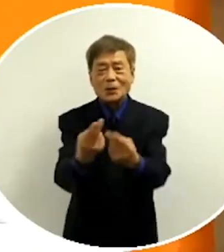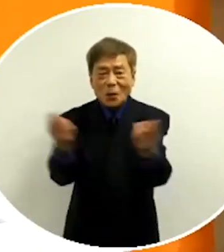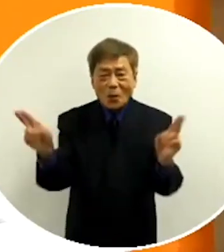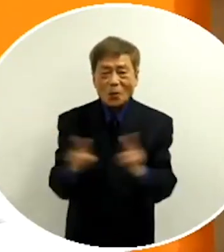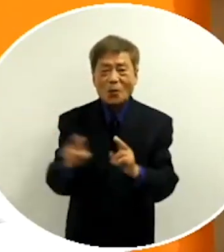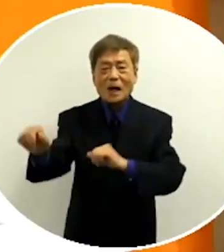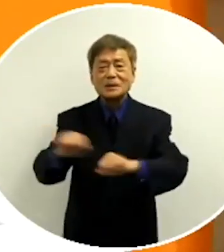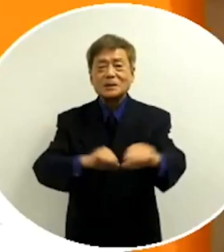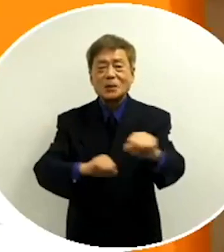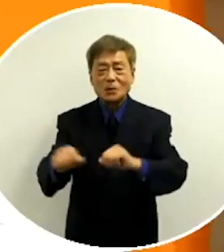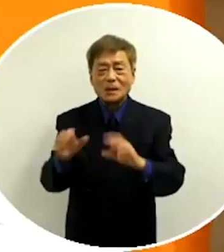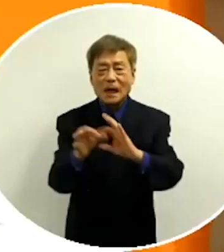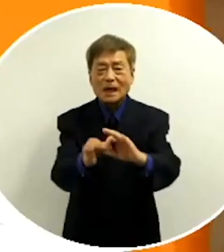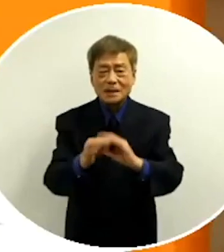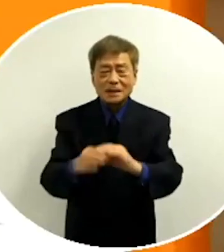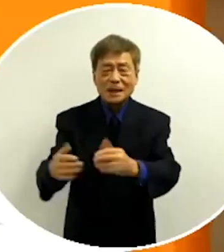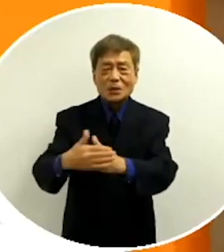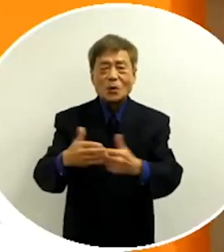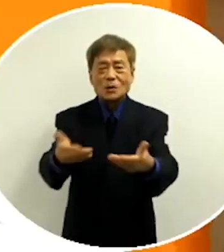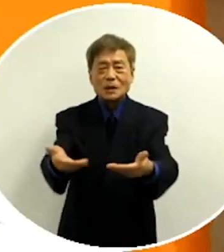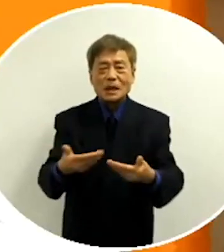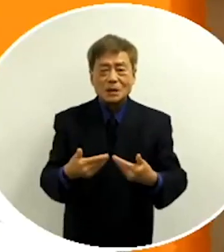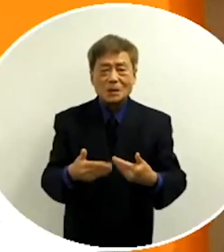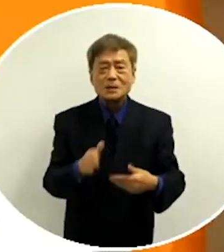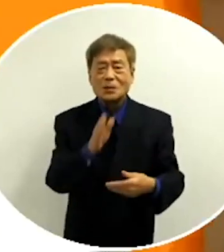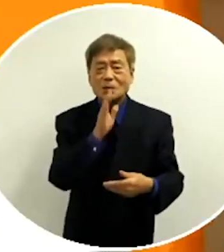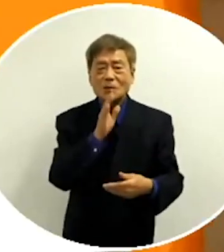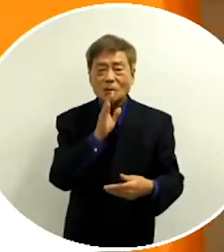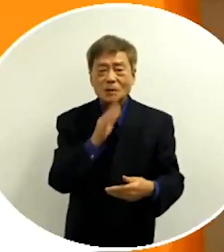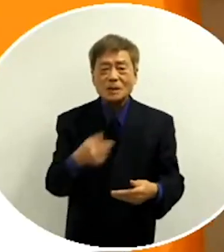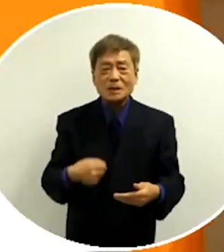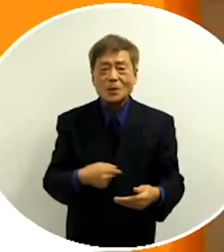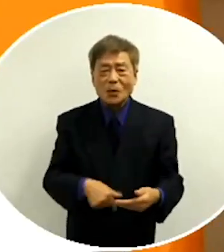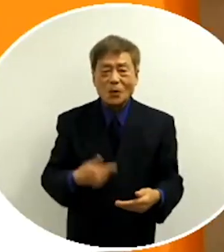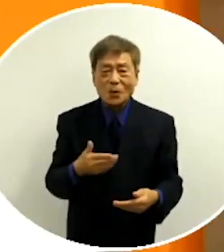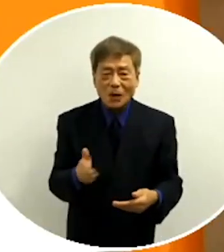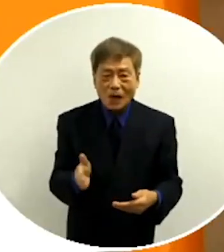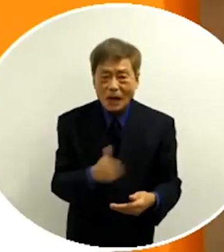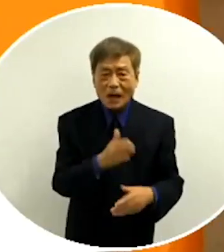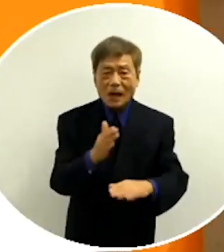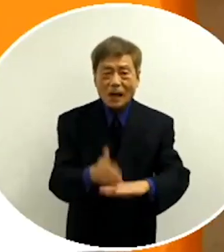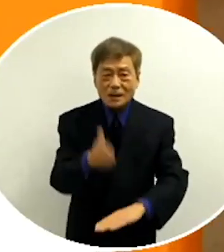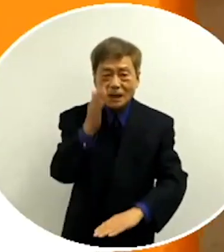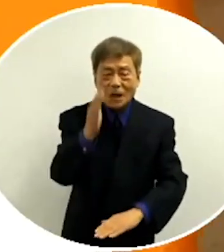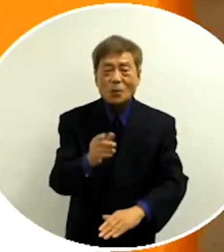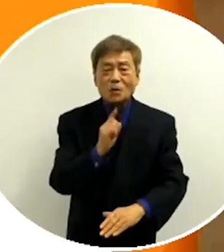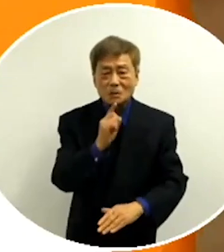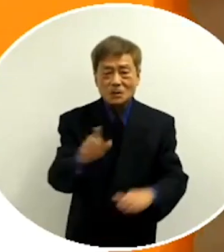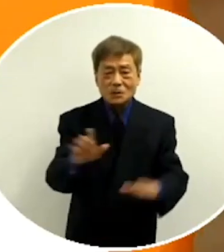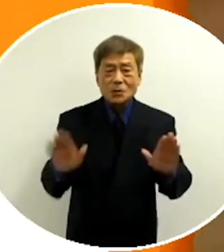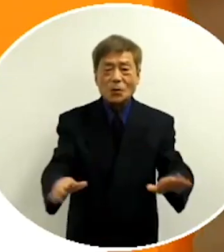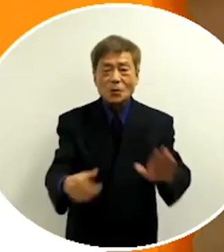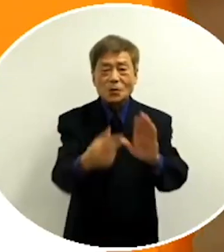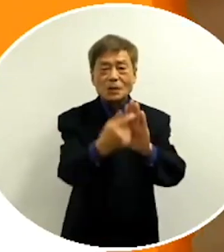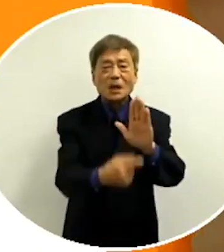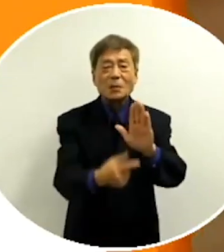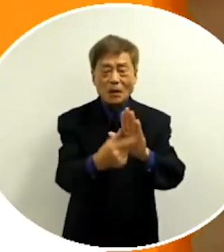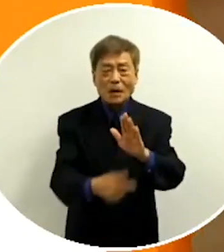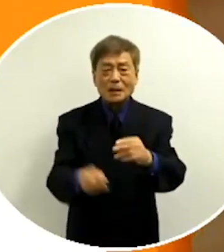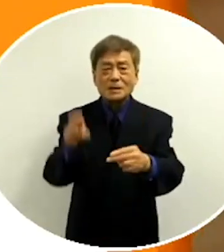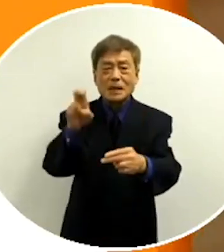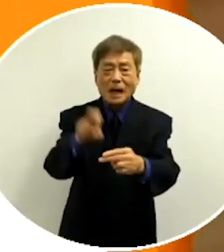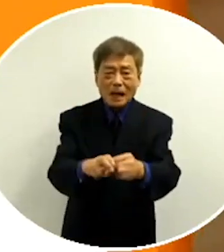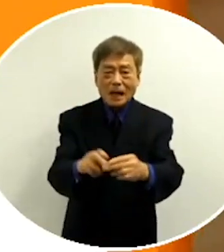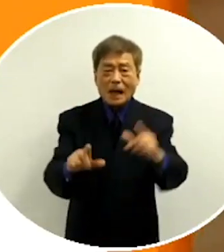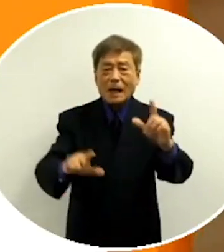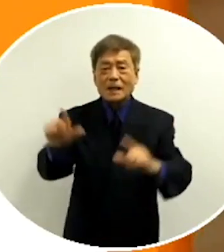励ましを頂いておりますことに心から感謝を申し上げますえっと今日のテーマは参加型の民主主義と